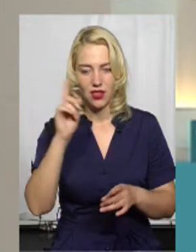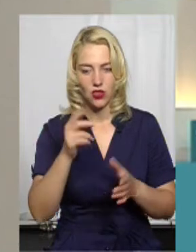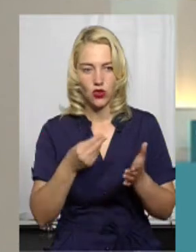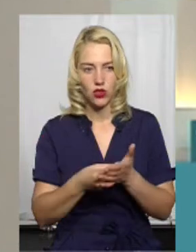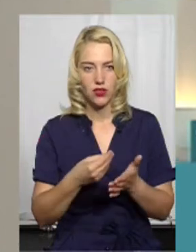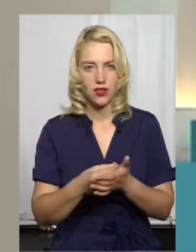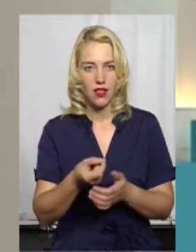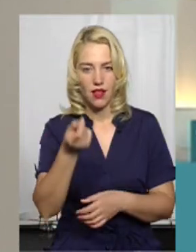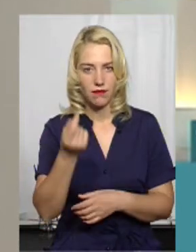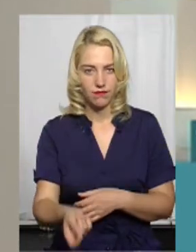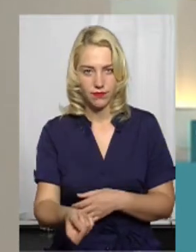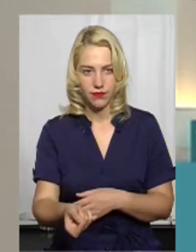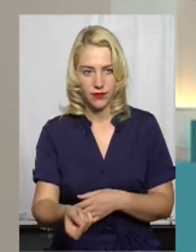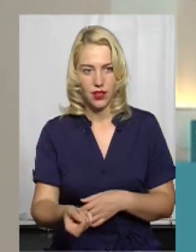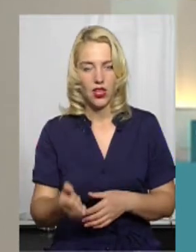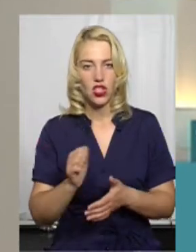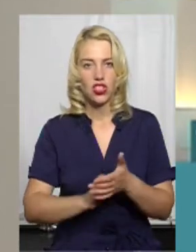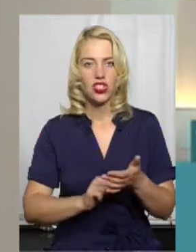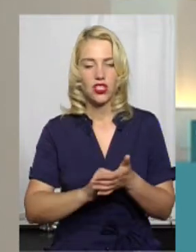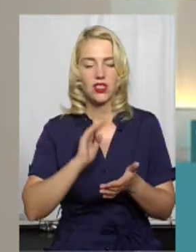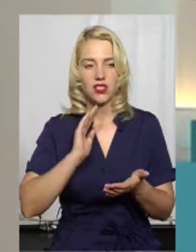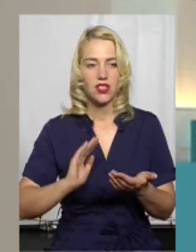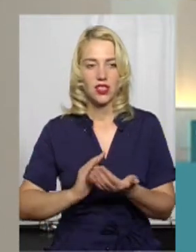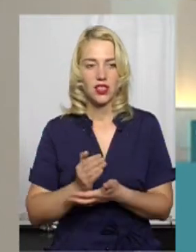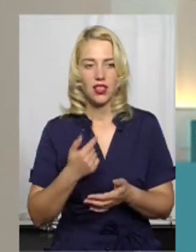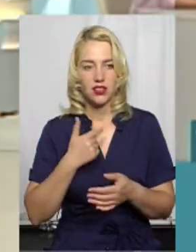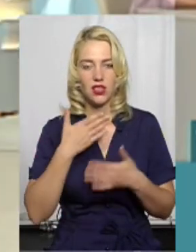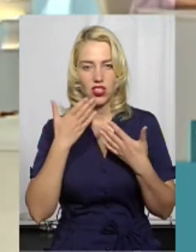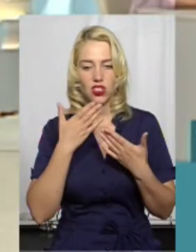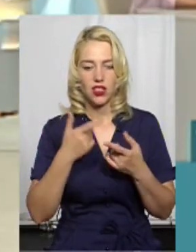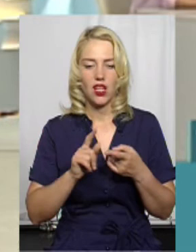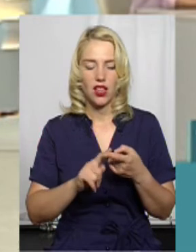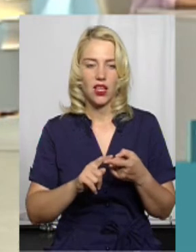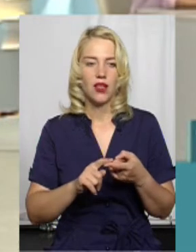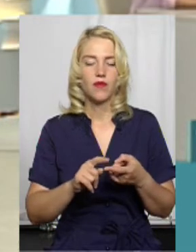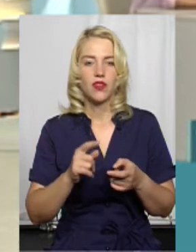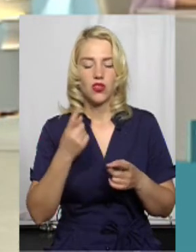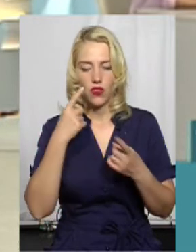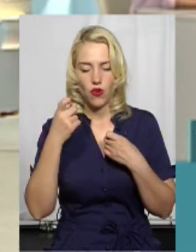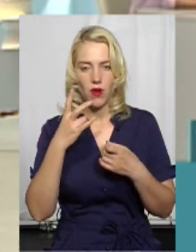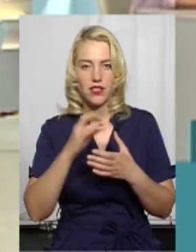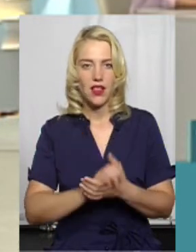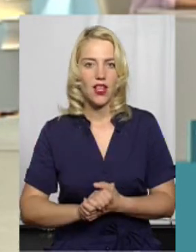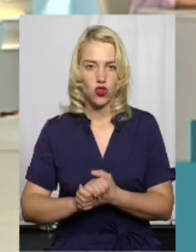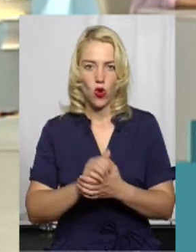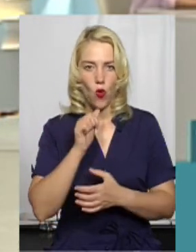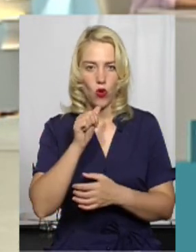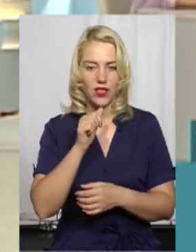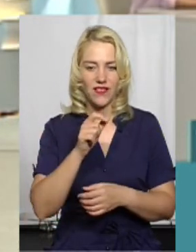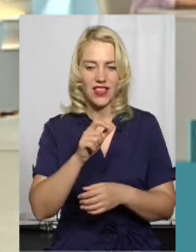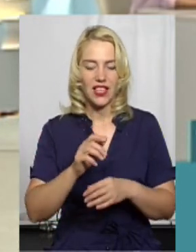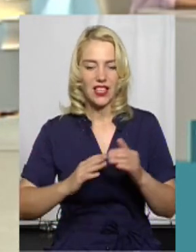світовому ринку одна з найнижчих через якість, так? Читала ту інформацію на асоціації горіхівників. То чи